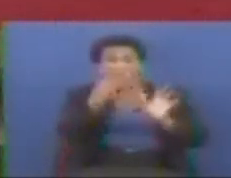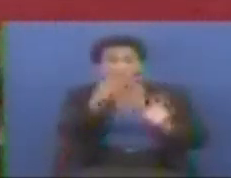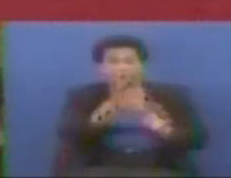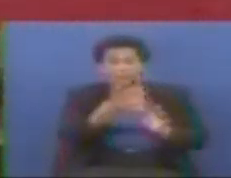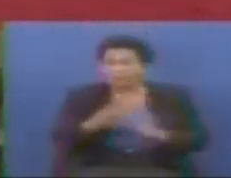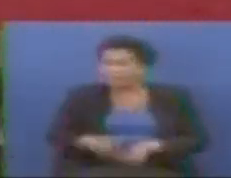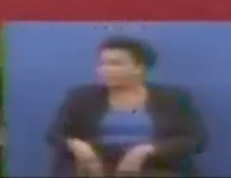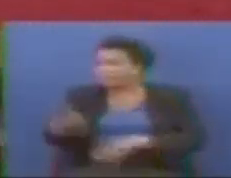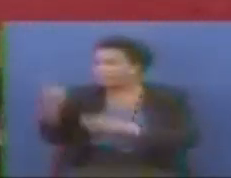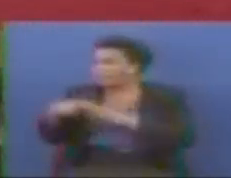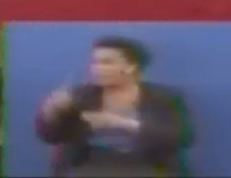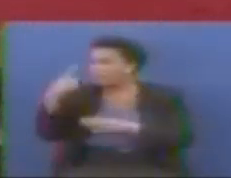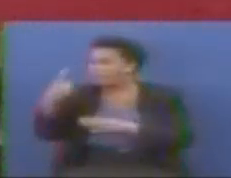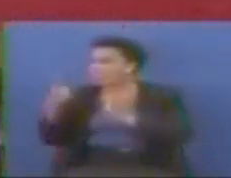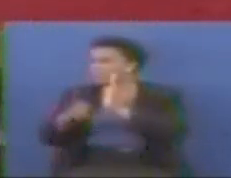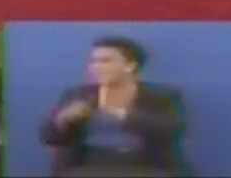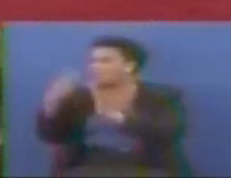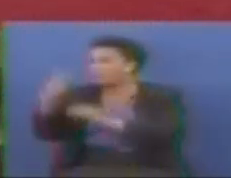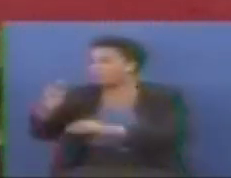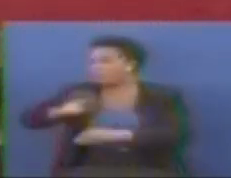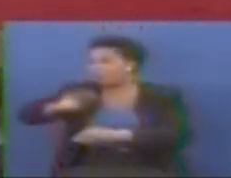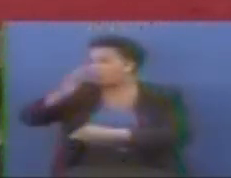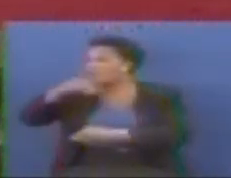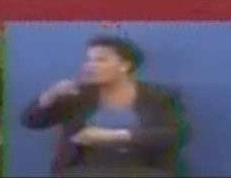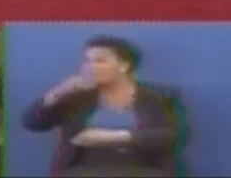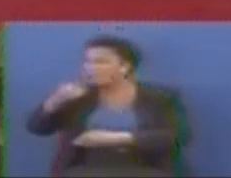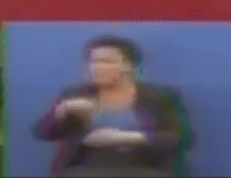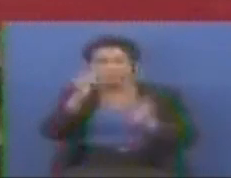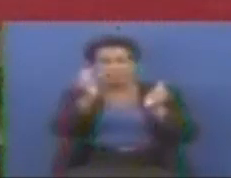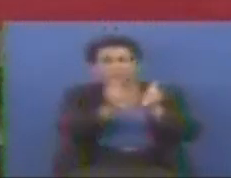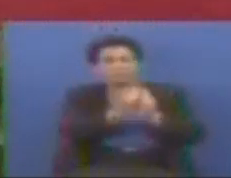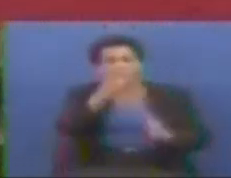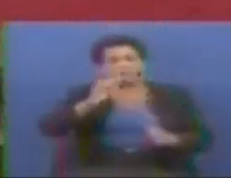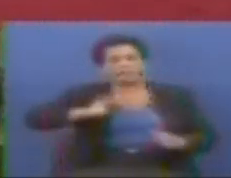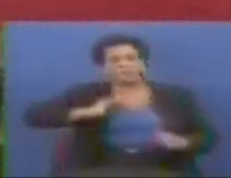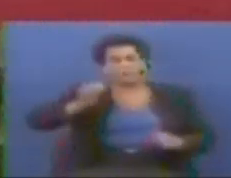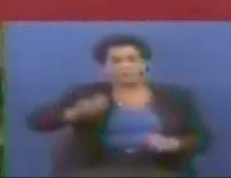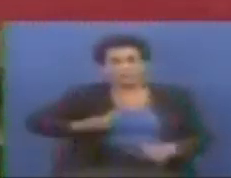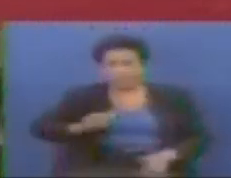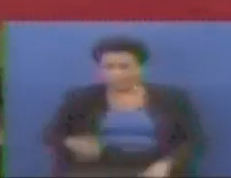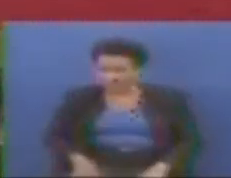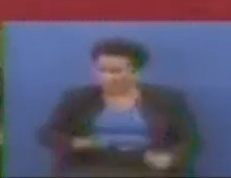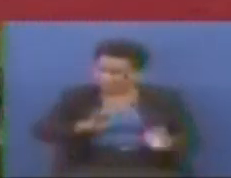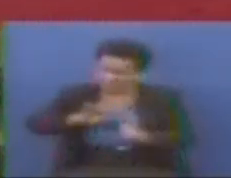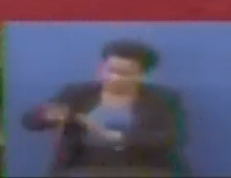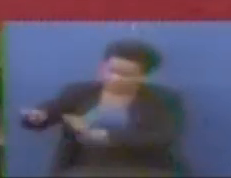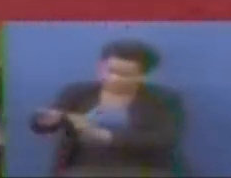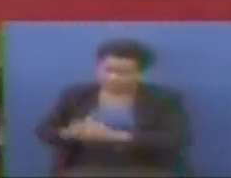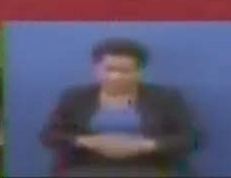naibu waziri wa wizara hii Hamad Masauni anaelekea kutoa majibu ya swali hili.